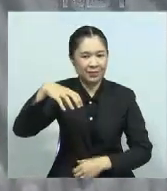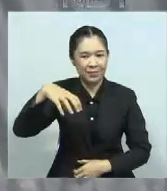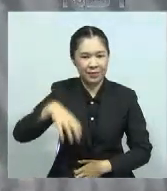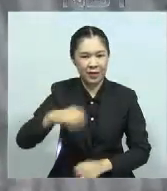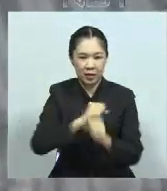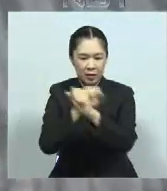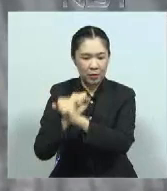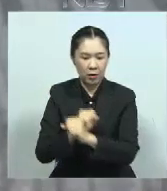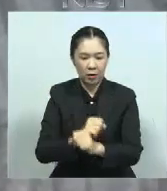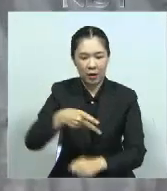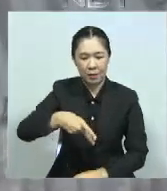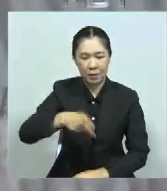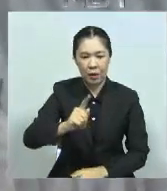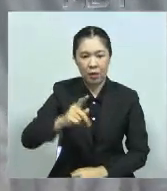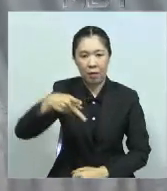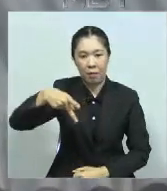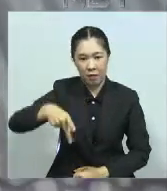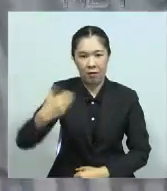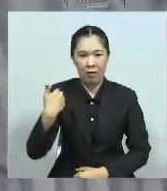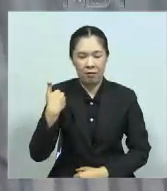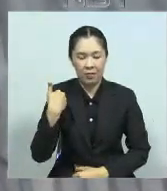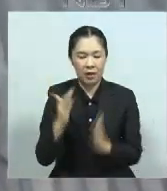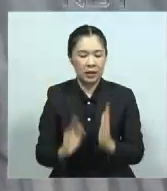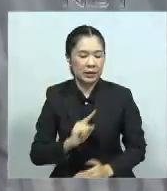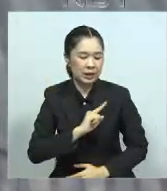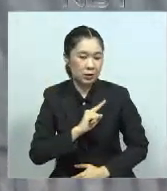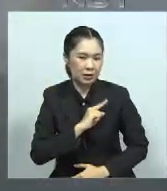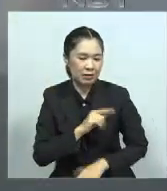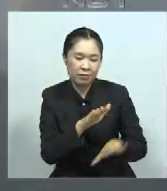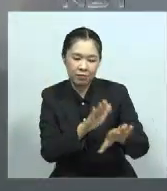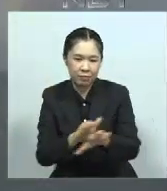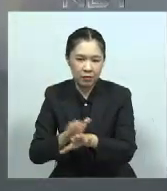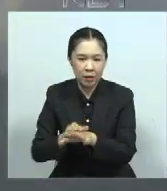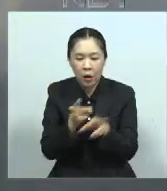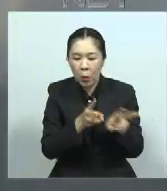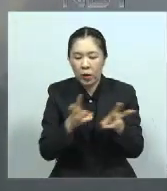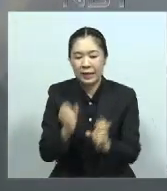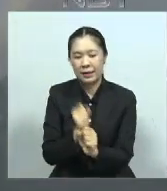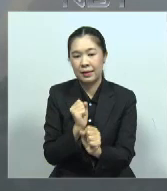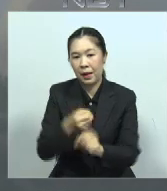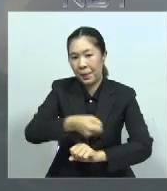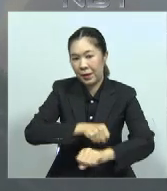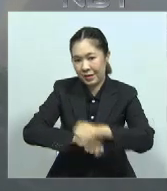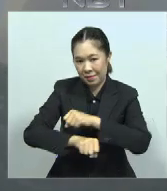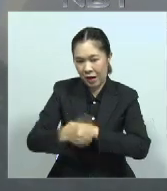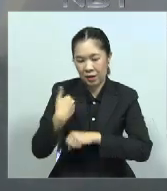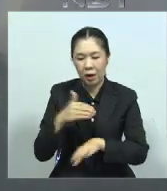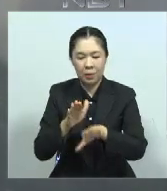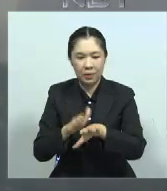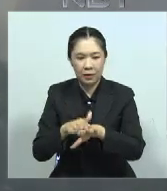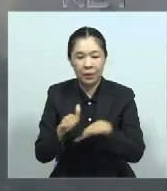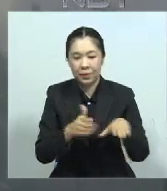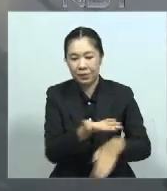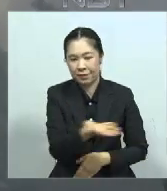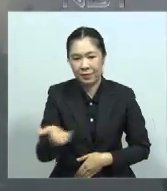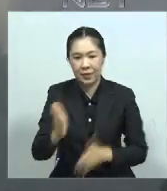ารณภัยหรือปภ.ค่ะมีการแจ้งเจ้าหน้าที่ทุกจังหวัดให้ทราบถึงแนวทางในการปฏิบัติแล้วก็จะมีการแจ้งเตือนประชาชน